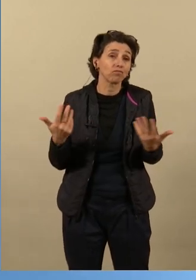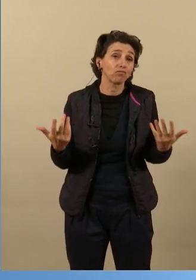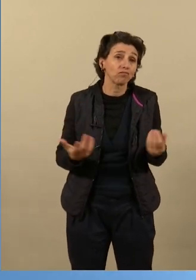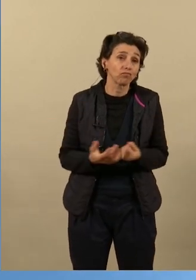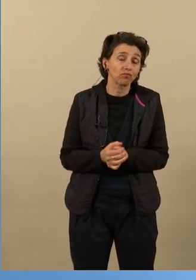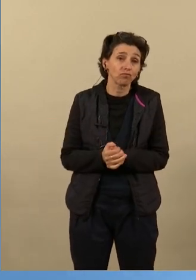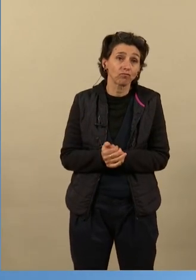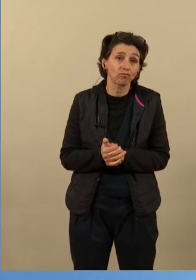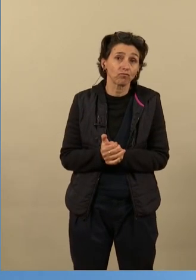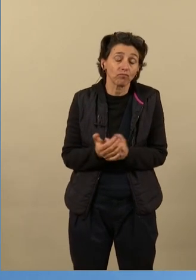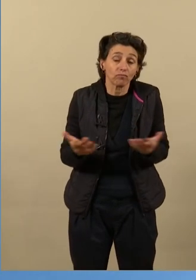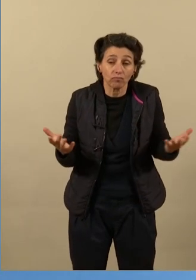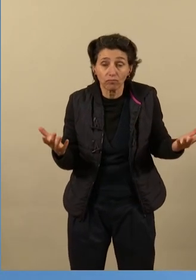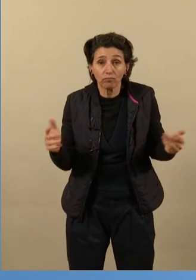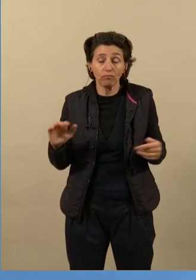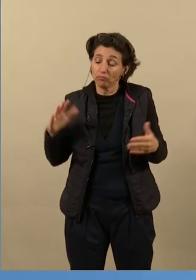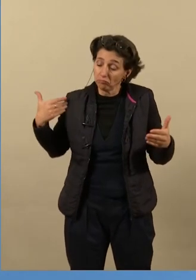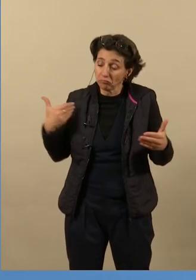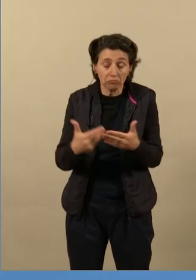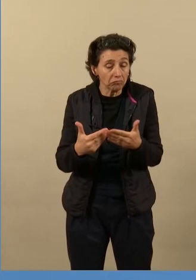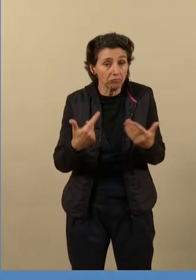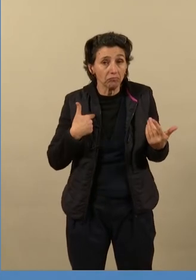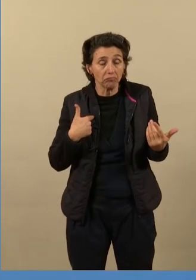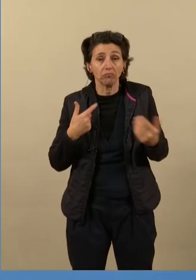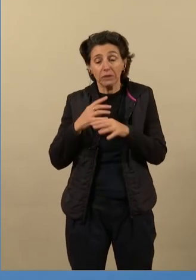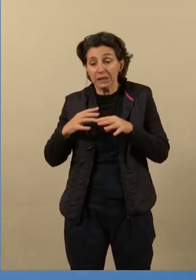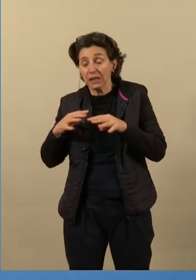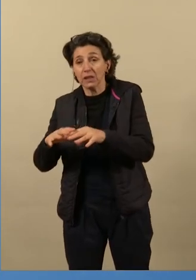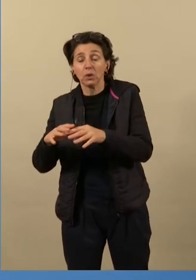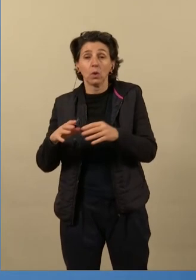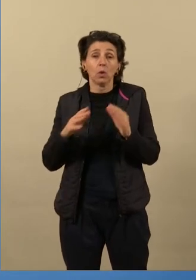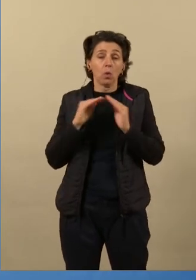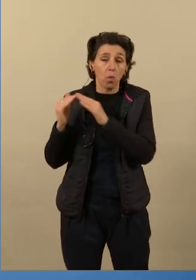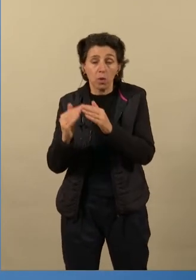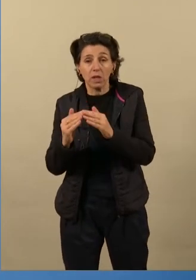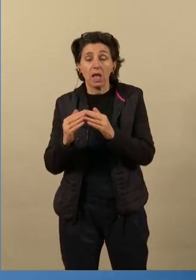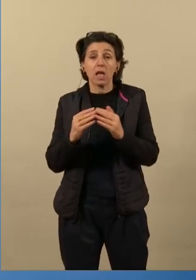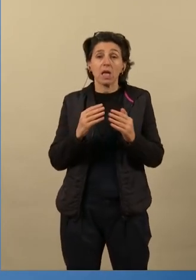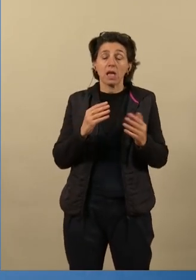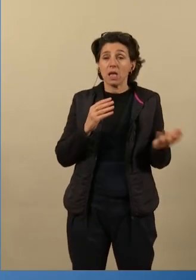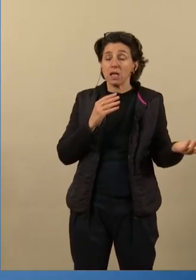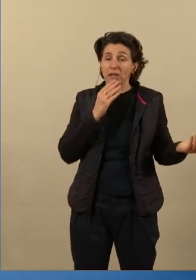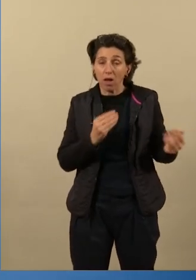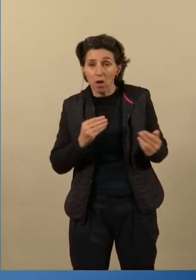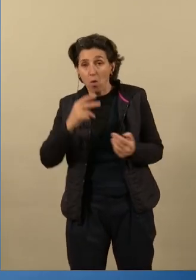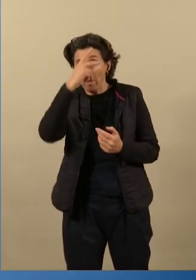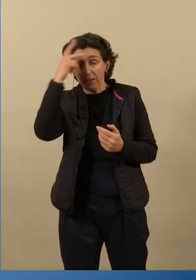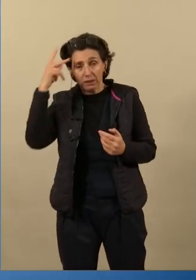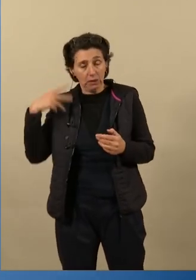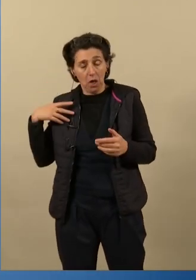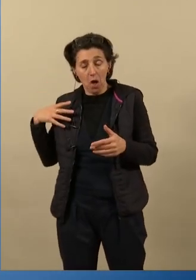écoutez ça fait très longtemps que je suis dans les réseaux communautaires israello palestinien en ce qui me